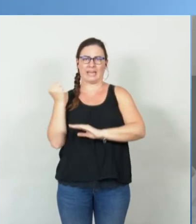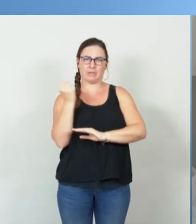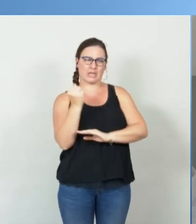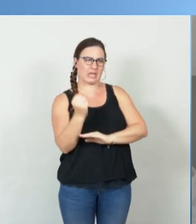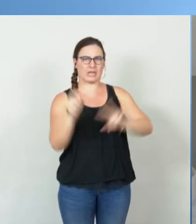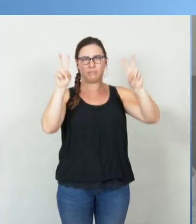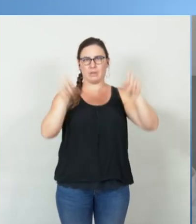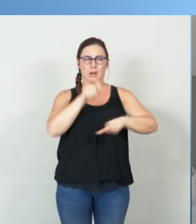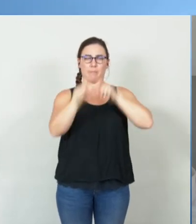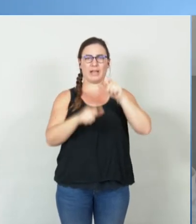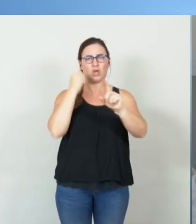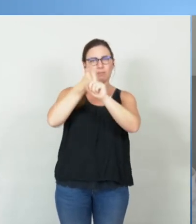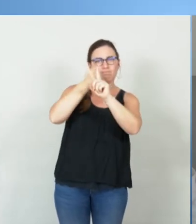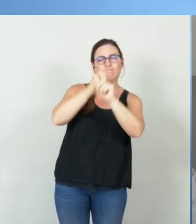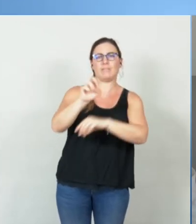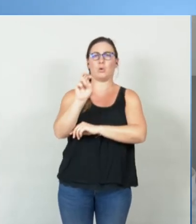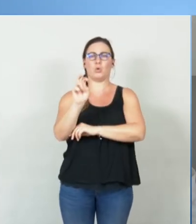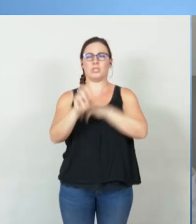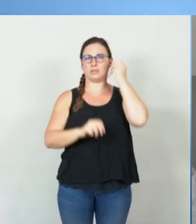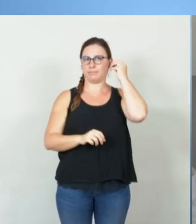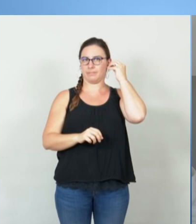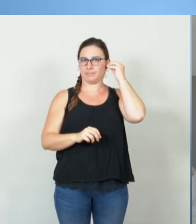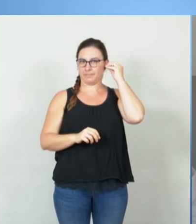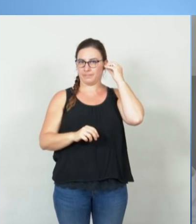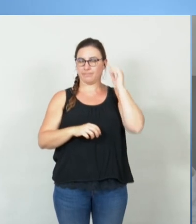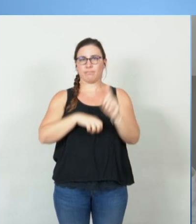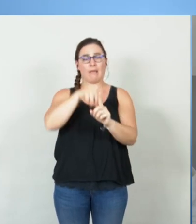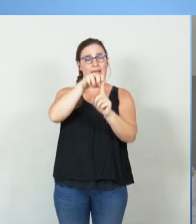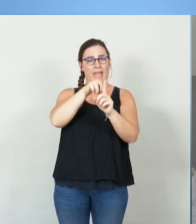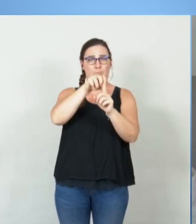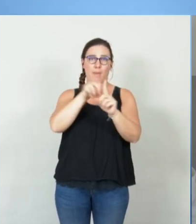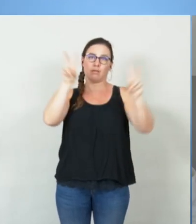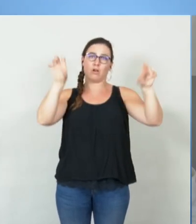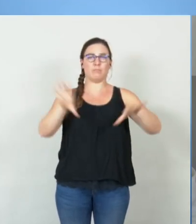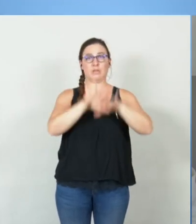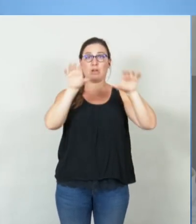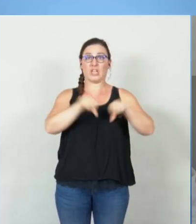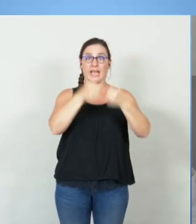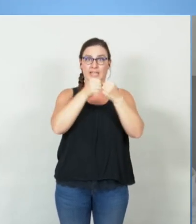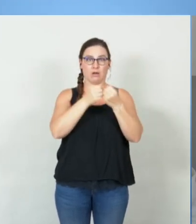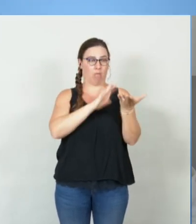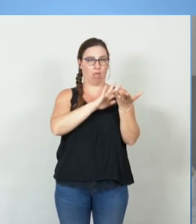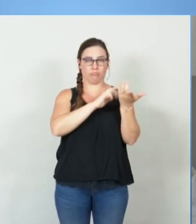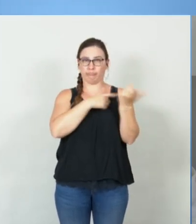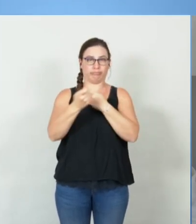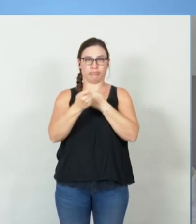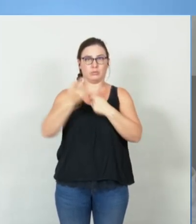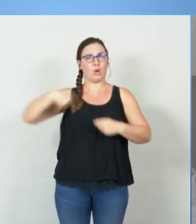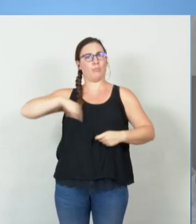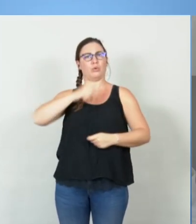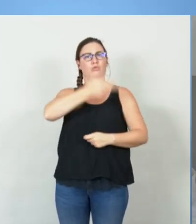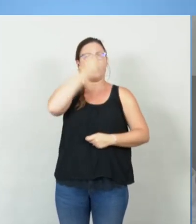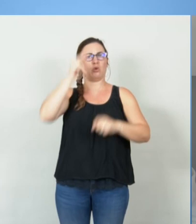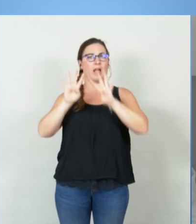écologistes ce n'est pas le seul thermomètre qui soit cassé pour notre exécutif de national